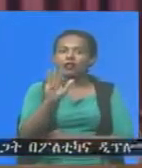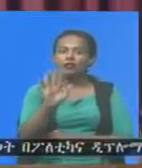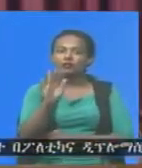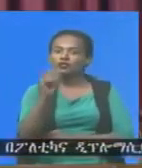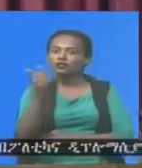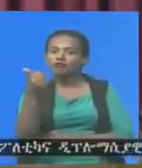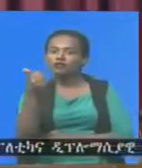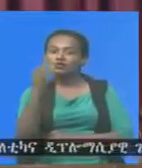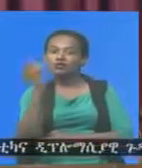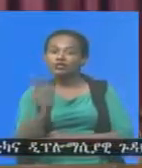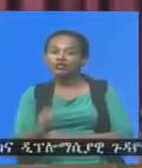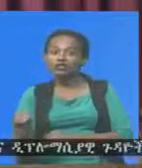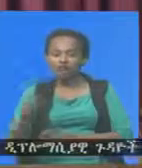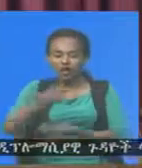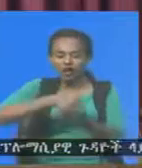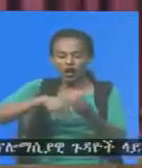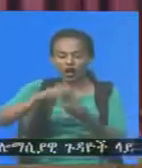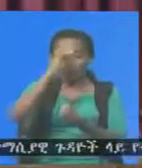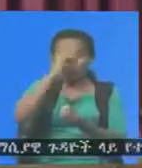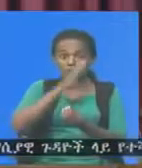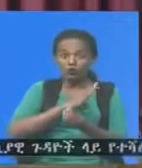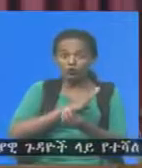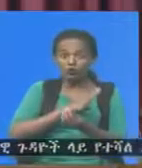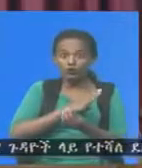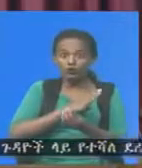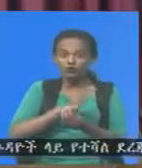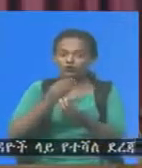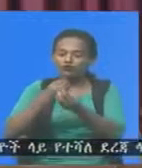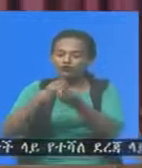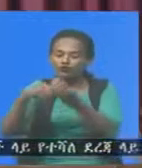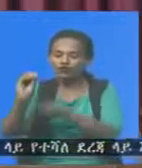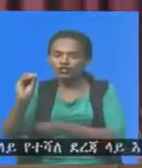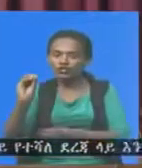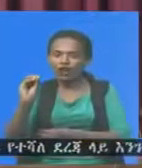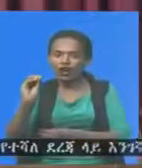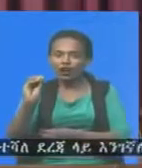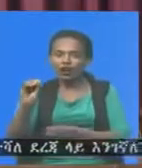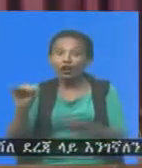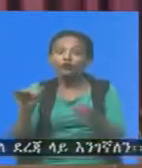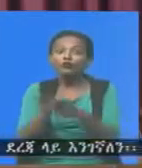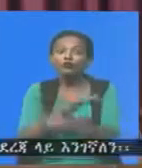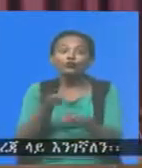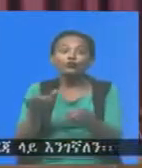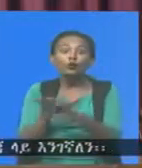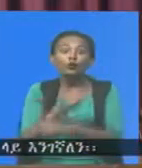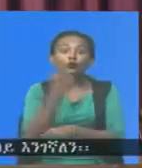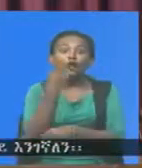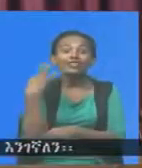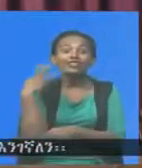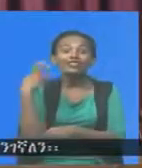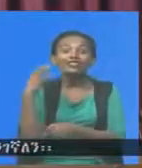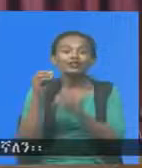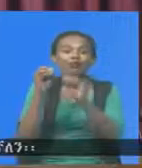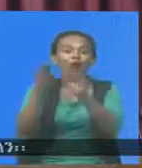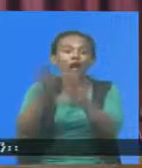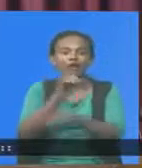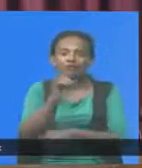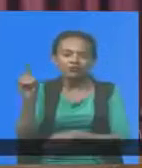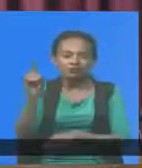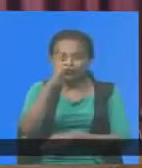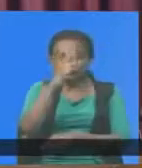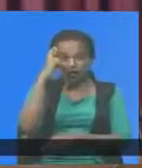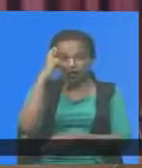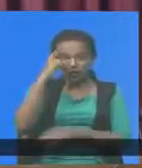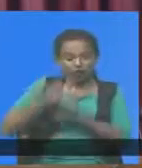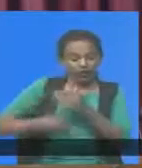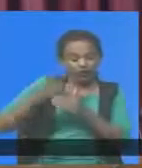ከ5-10% ለአካባቢው ሰዎች በስቶክ ይሸጣል ሙሉ በሙሉ ለአንድ ግለሰብ አይሰጥም ምክንያቱም